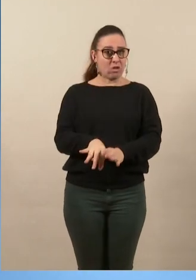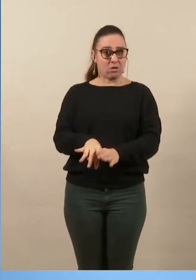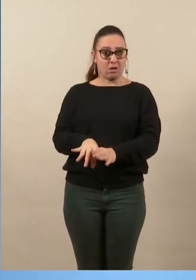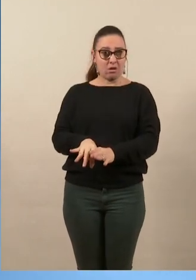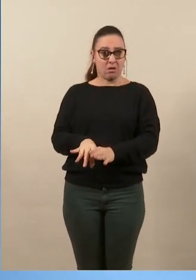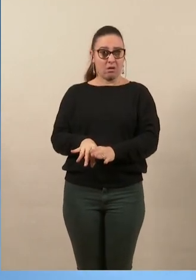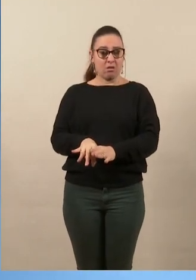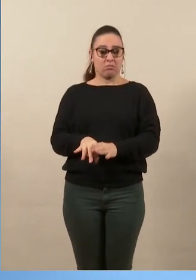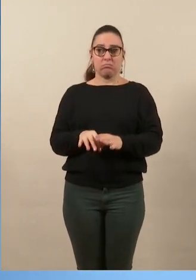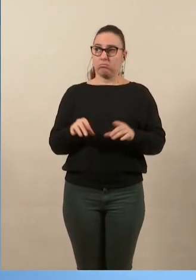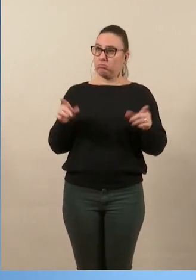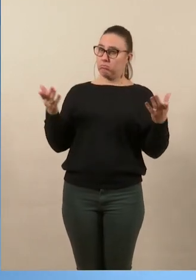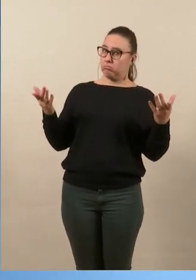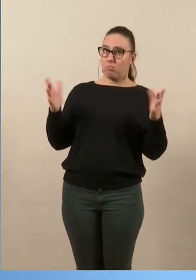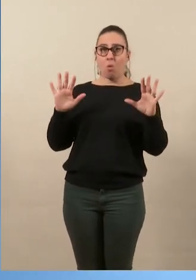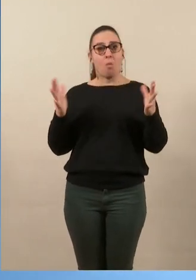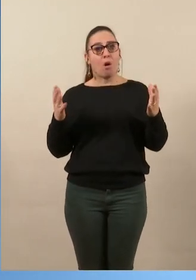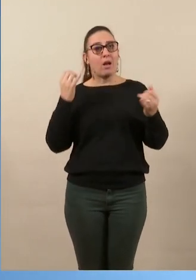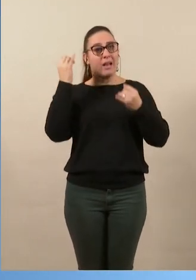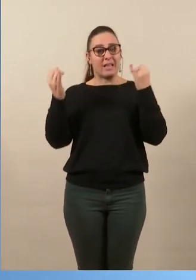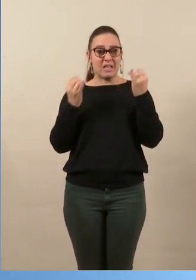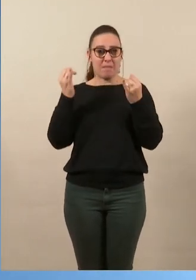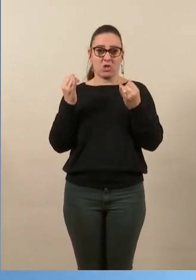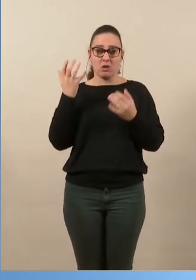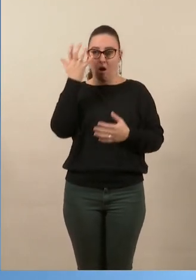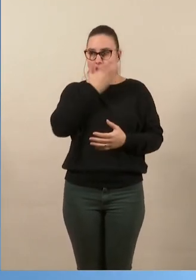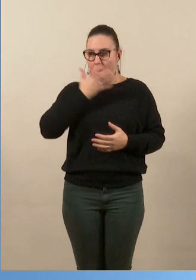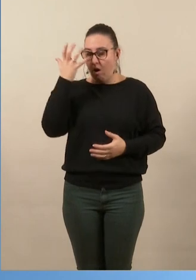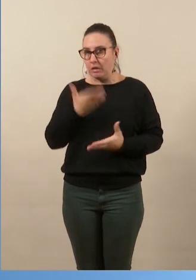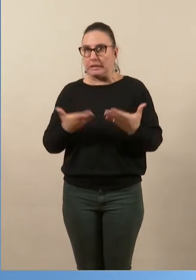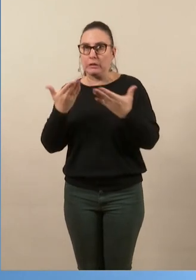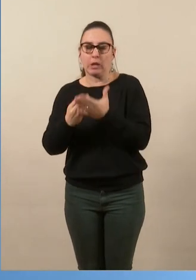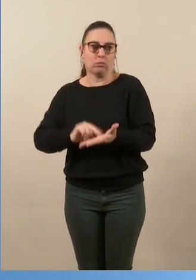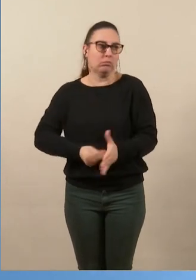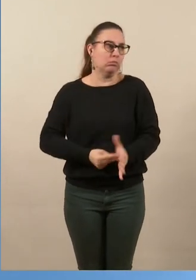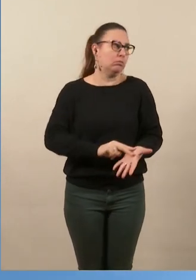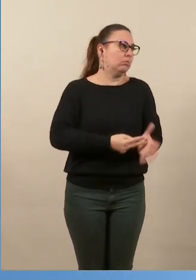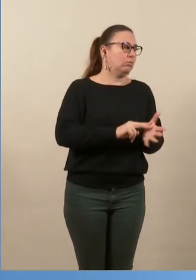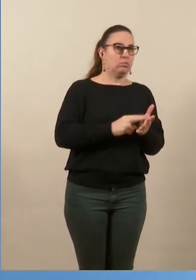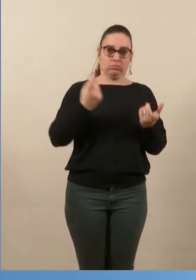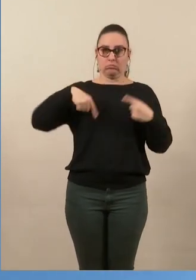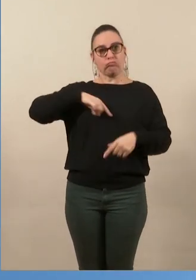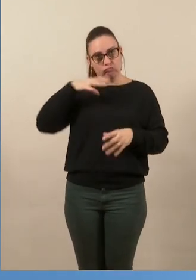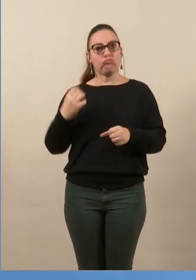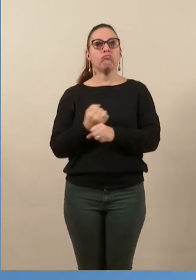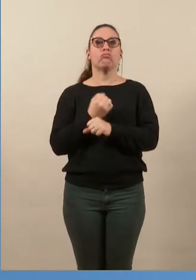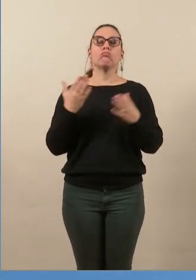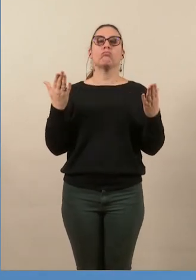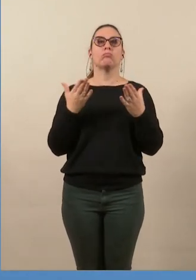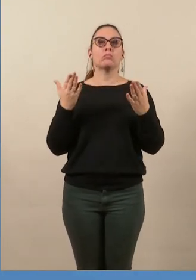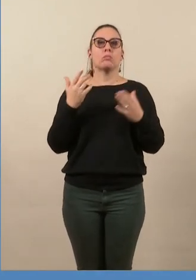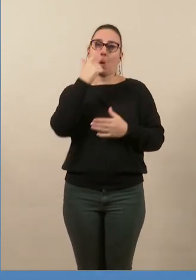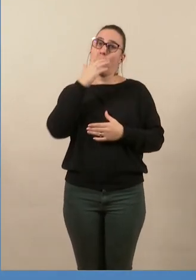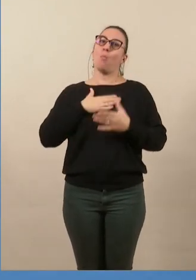désaveux bon s'il fallait se mettre dans une panadee noire sur ce dossier-là je pense qu'on a quand même réussi à avoir moi